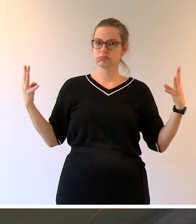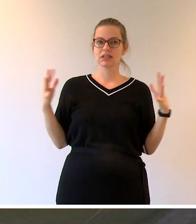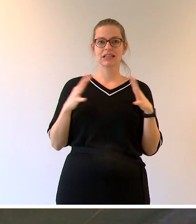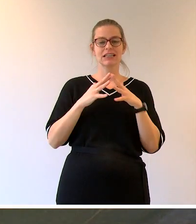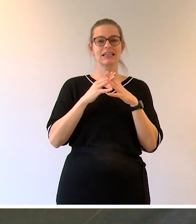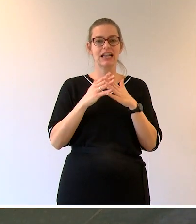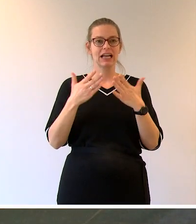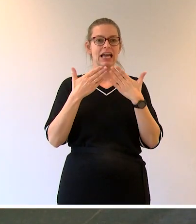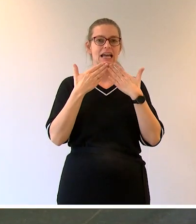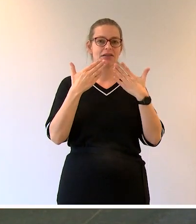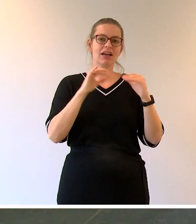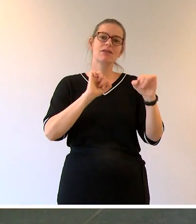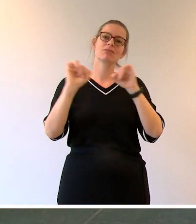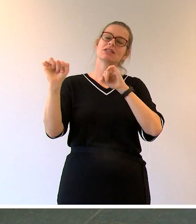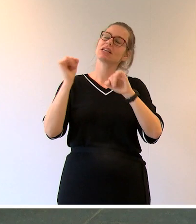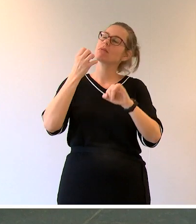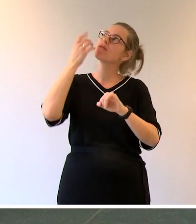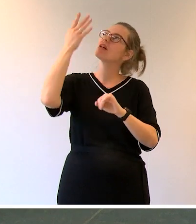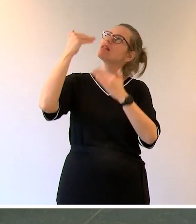het evangelie beschermen.